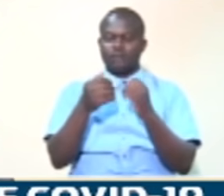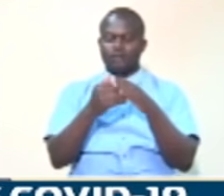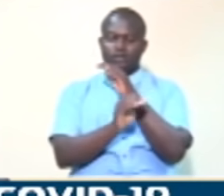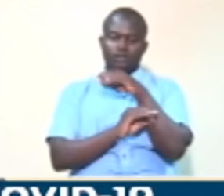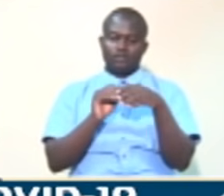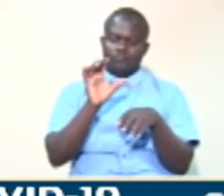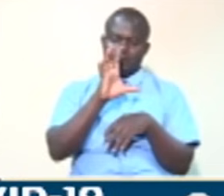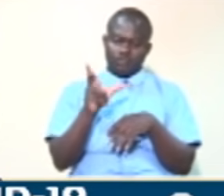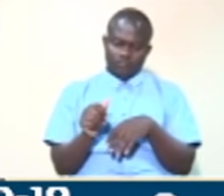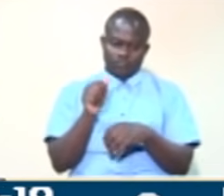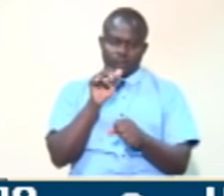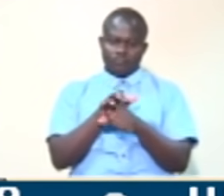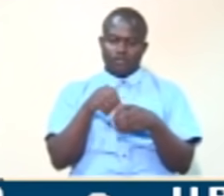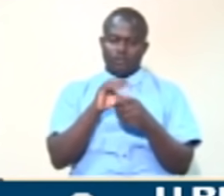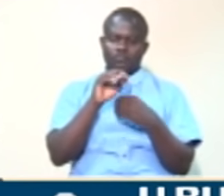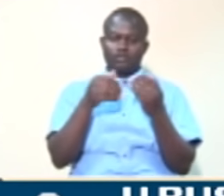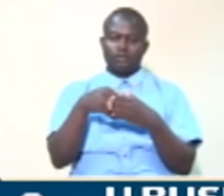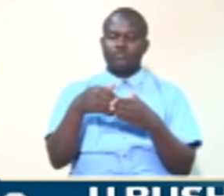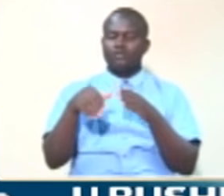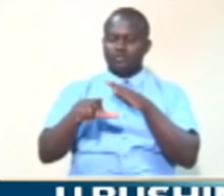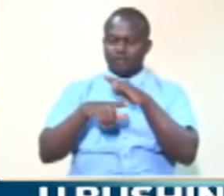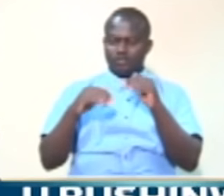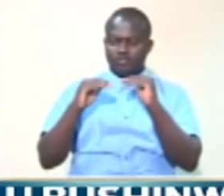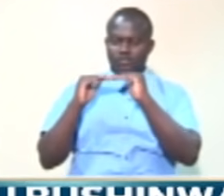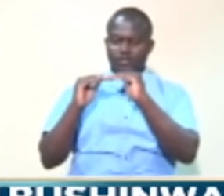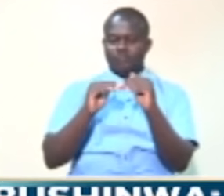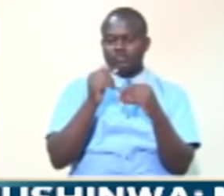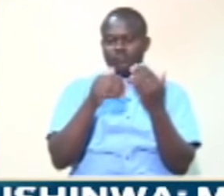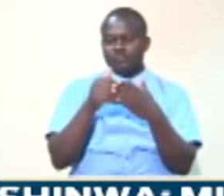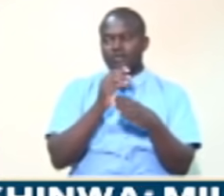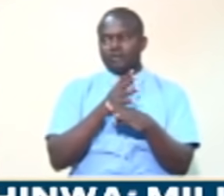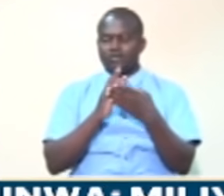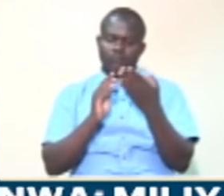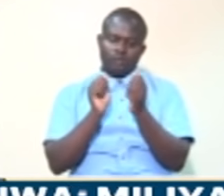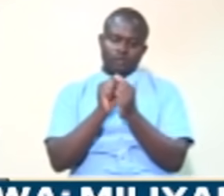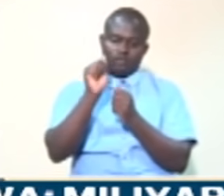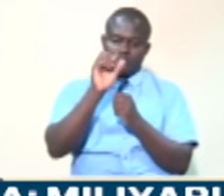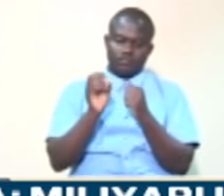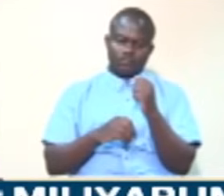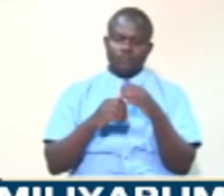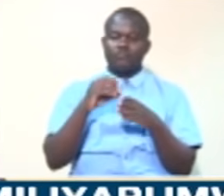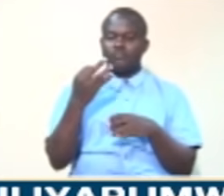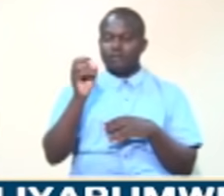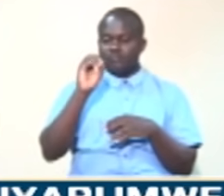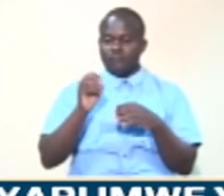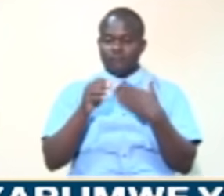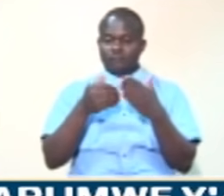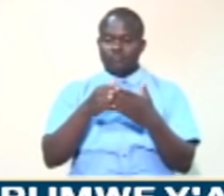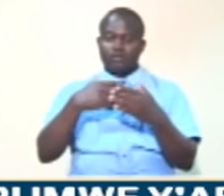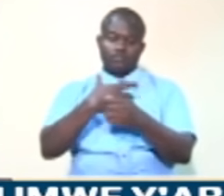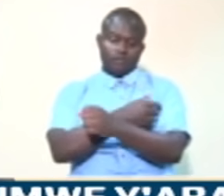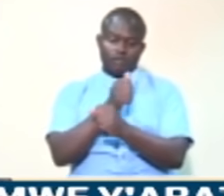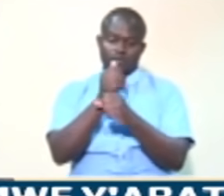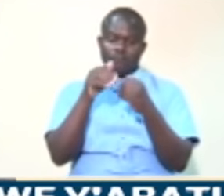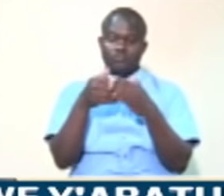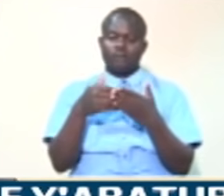Afrika byinshi byo muri Afrika biracyari kuri nivo yo hasi cyane hari ibikiri kuri 15% kuri 30% mu gukingira abakozi bo kwa